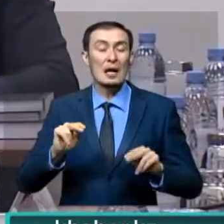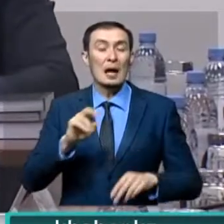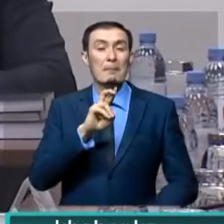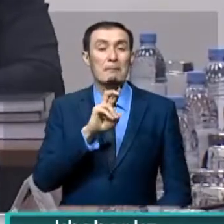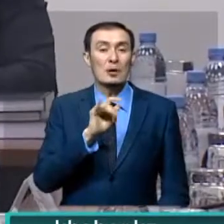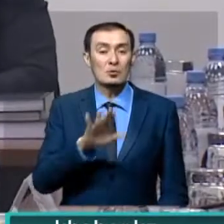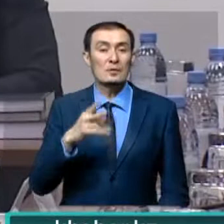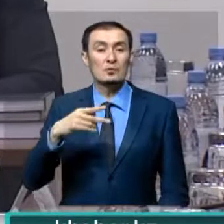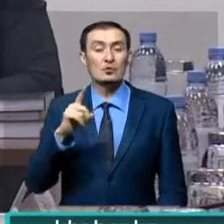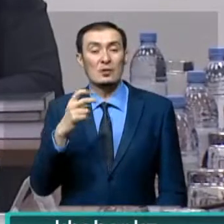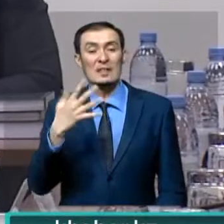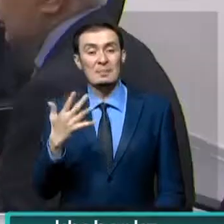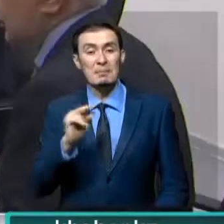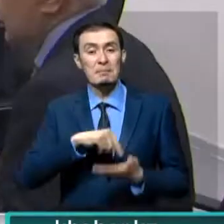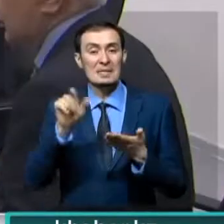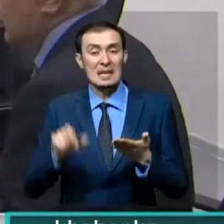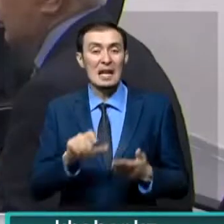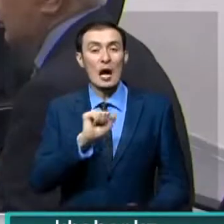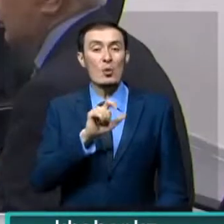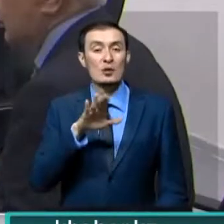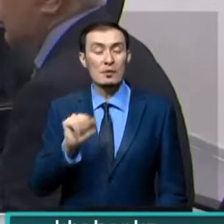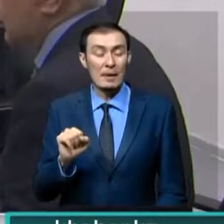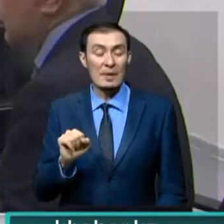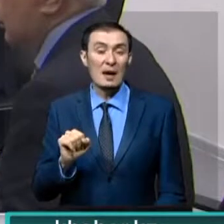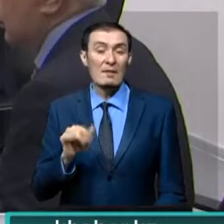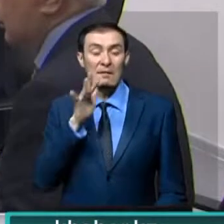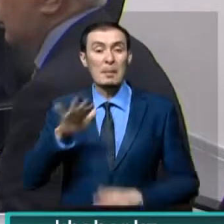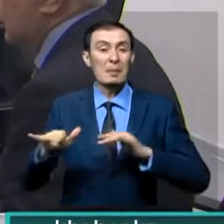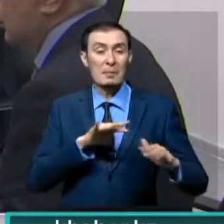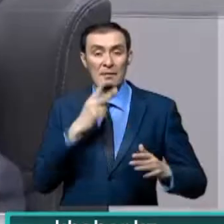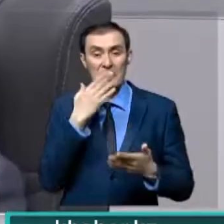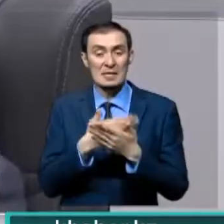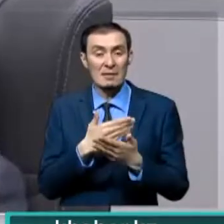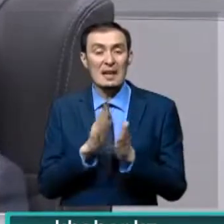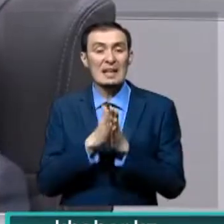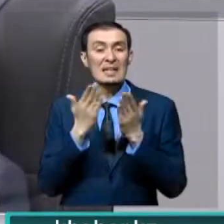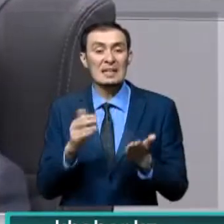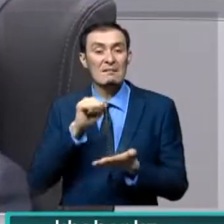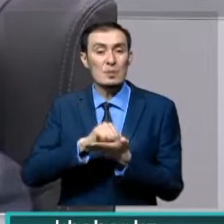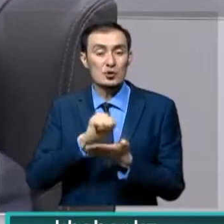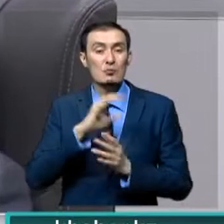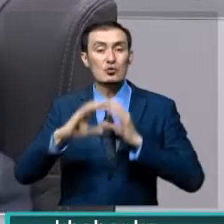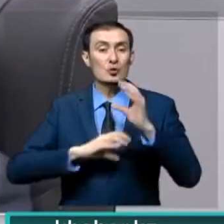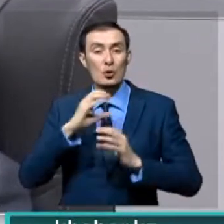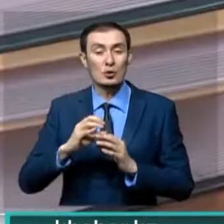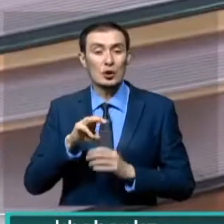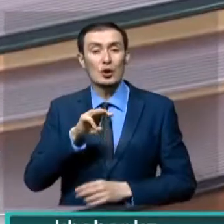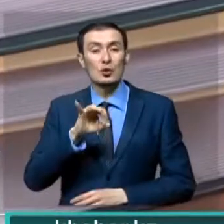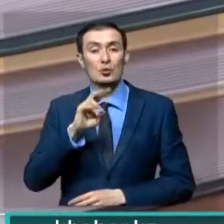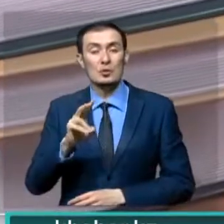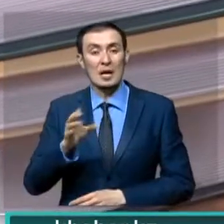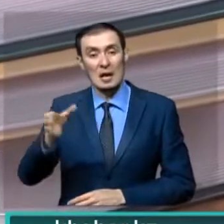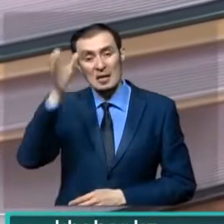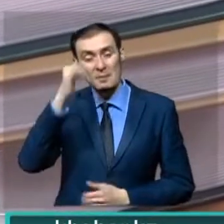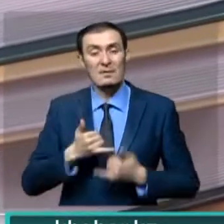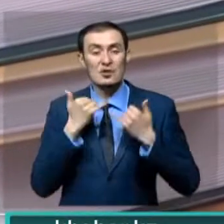и 125-летию писателя Мухтара Уэзова. Во время мероприятия презентовали книги, выпущенные Международной тюркской